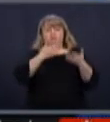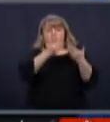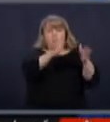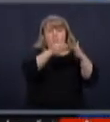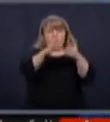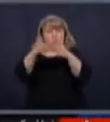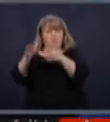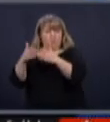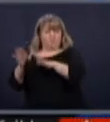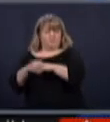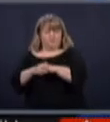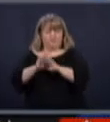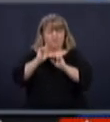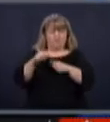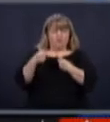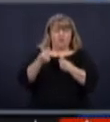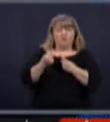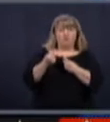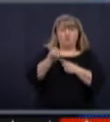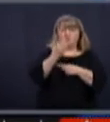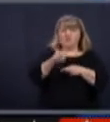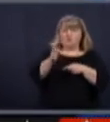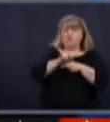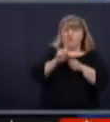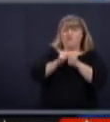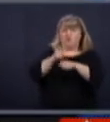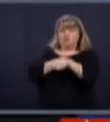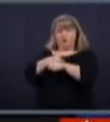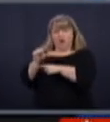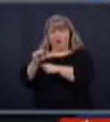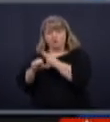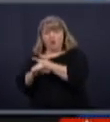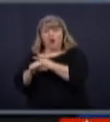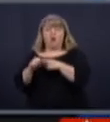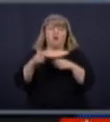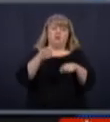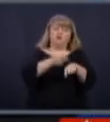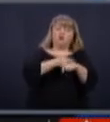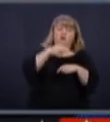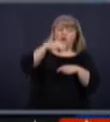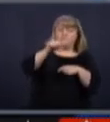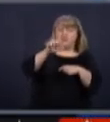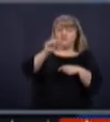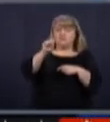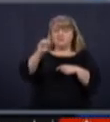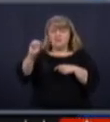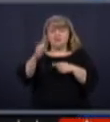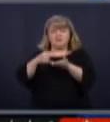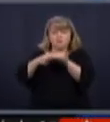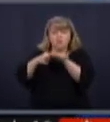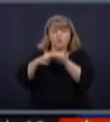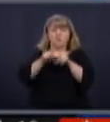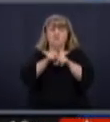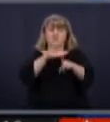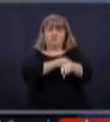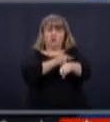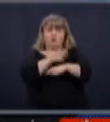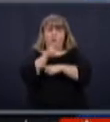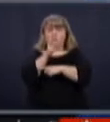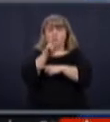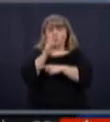jours avec le docteur Arruda, avec le docteur Massé, avec la docteur Drouin de la